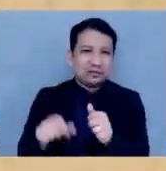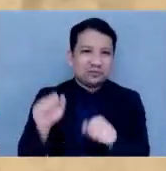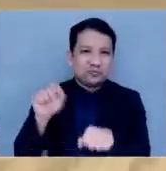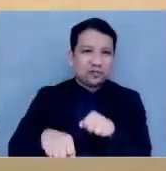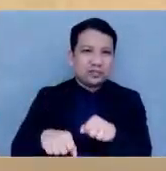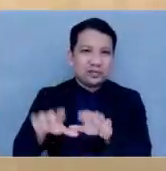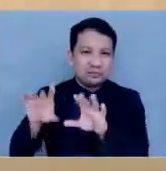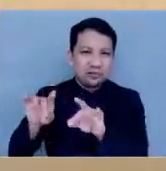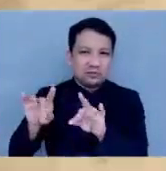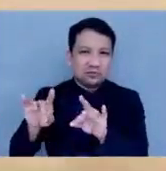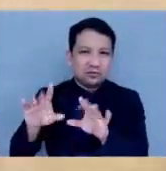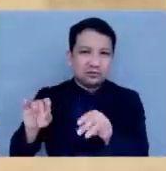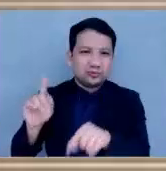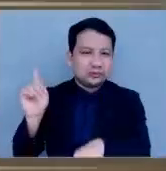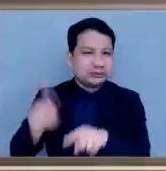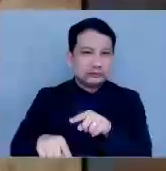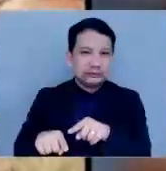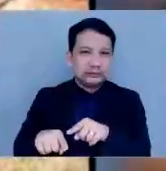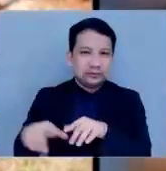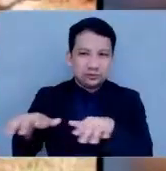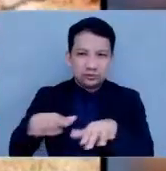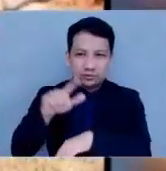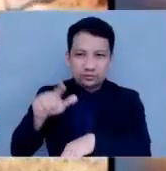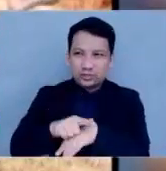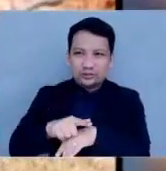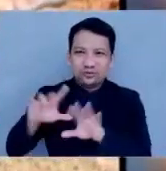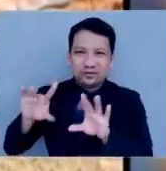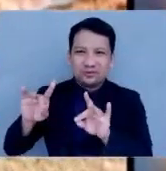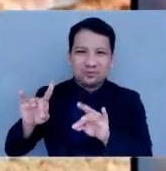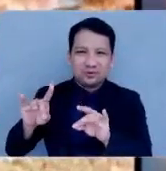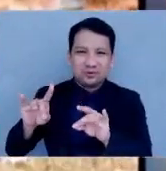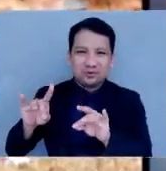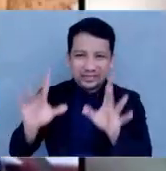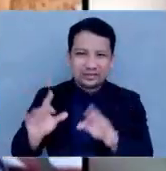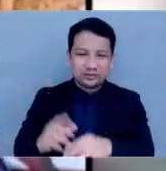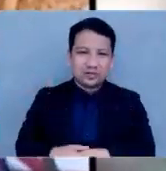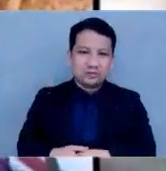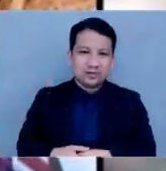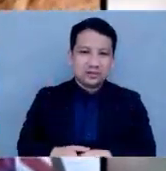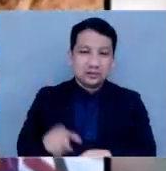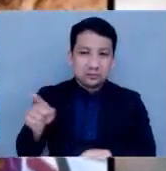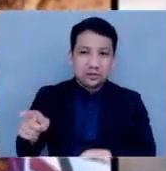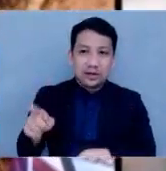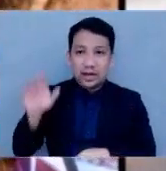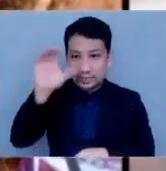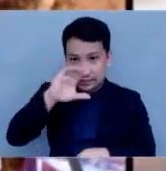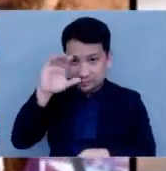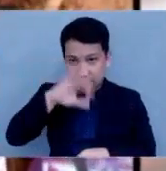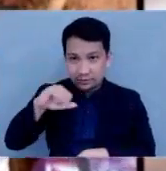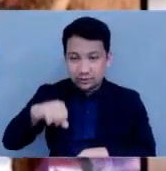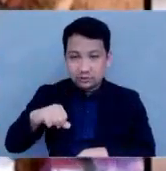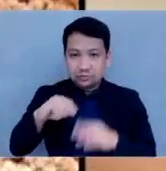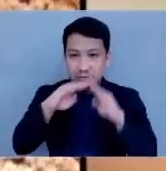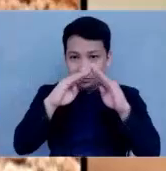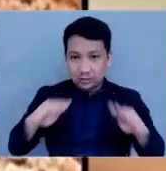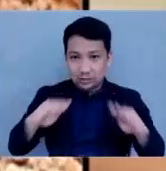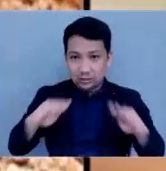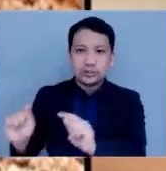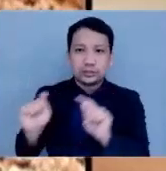masyadong puno. Hindi na maasahan ang lupa doon. Hahanapan din daw ang mga apektadong residente ng posibleng